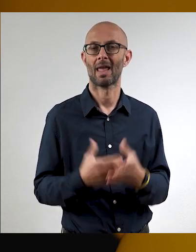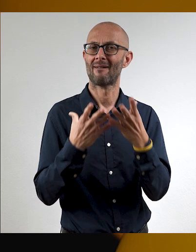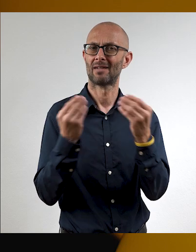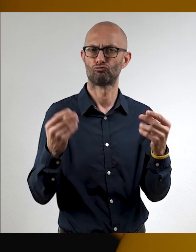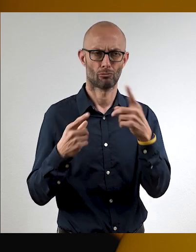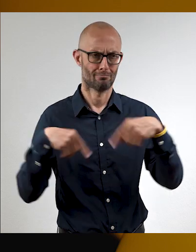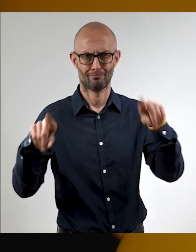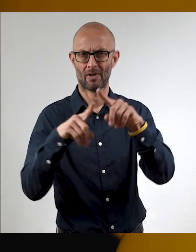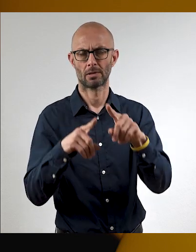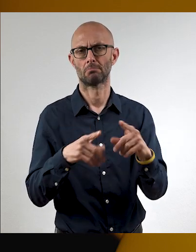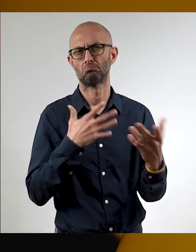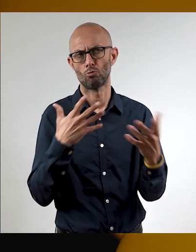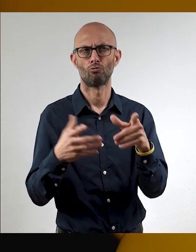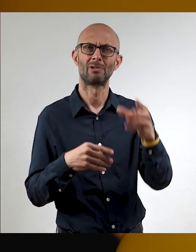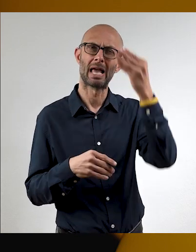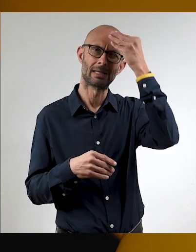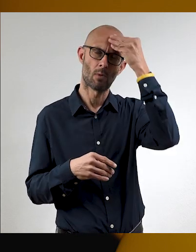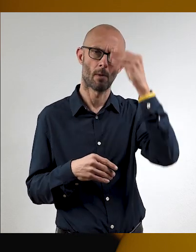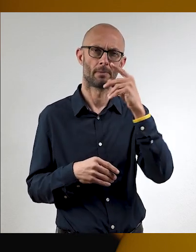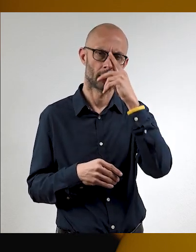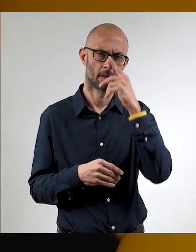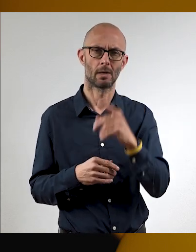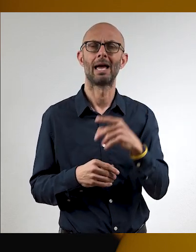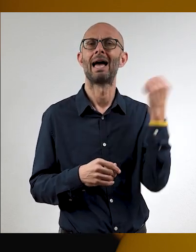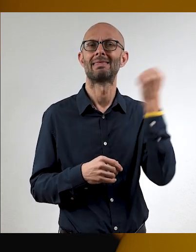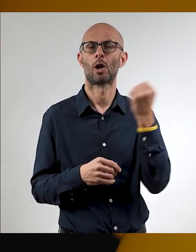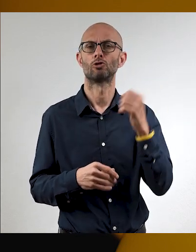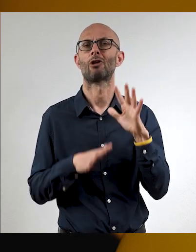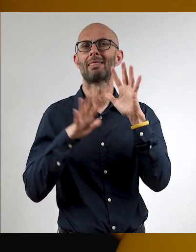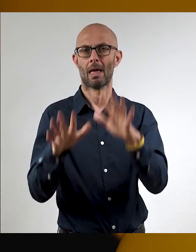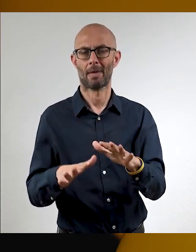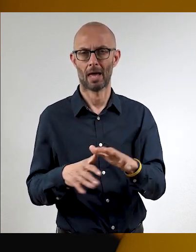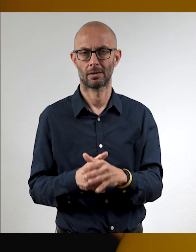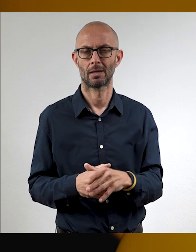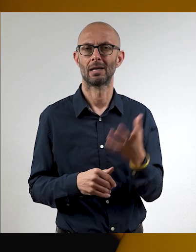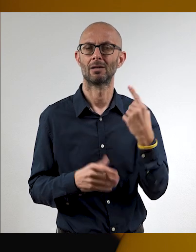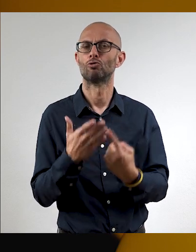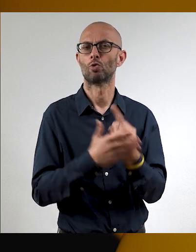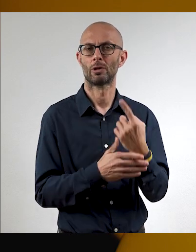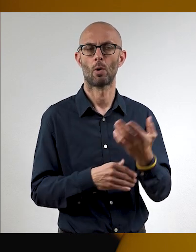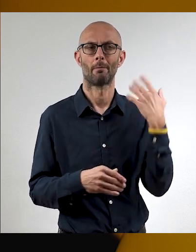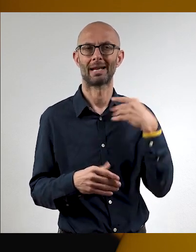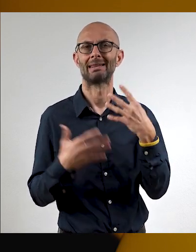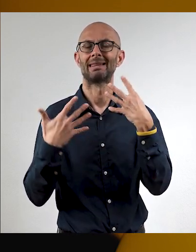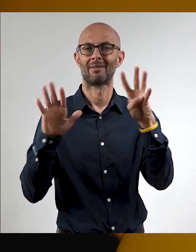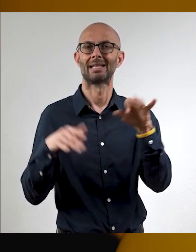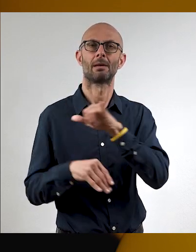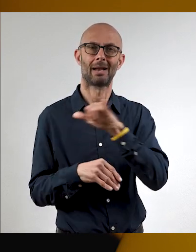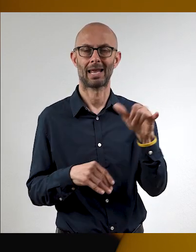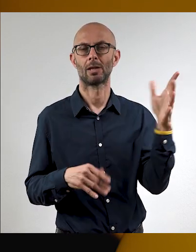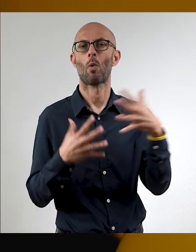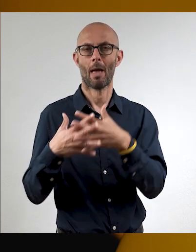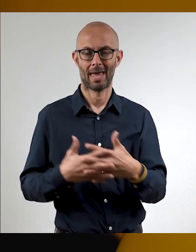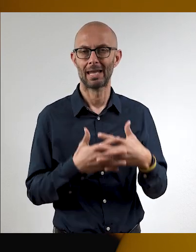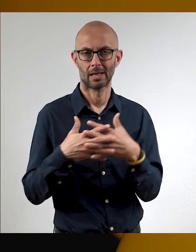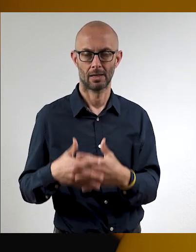Večina vas se verjetno spomni terorističnega napada, ki se je zgodil pred 19 leti v